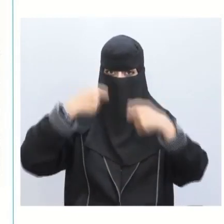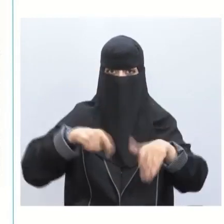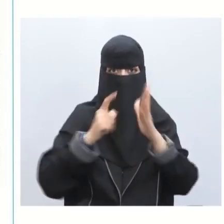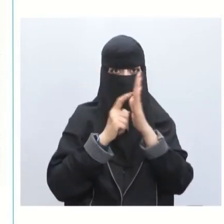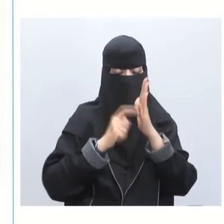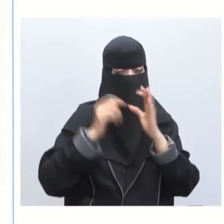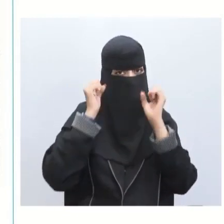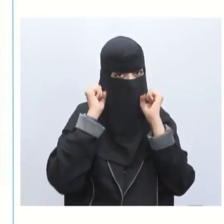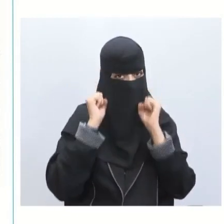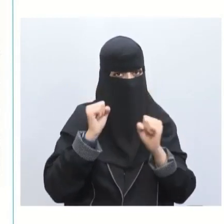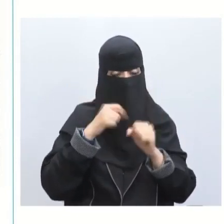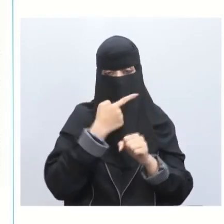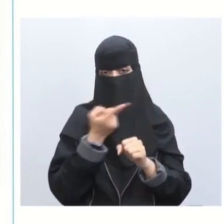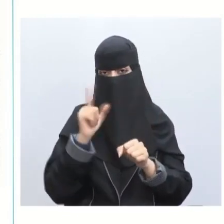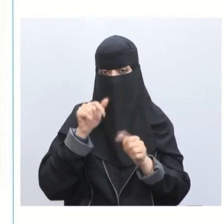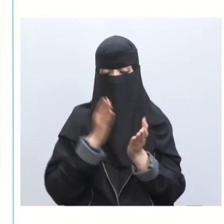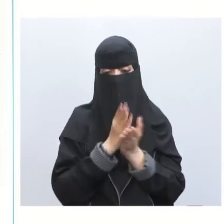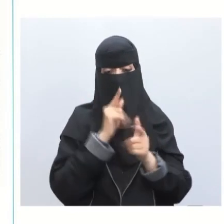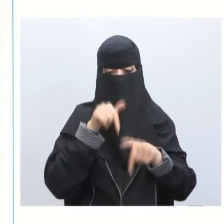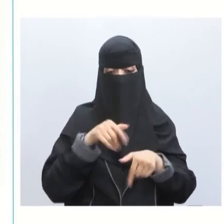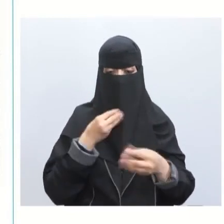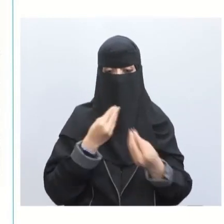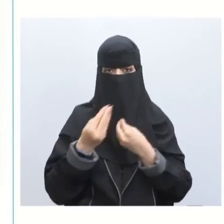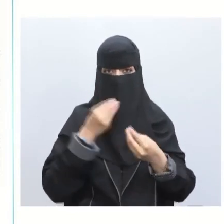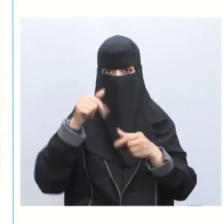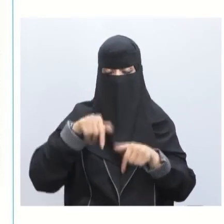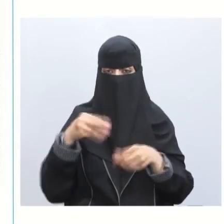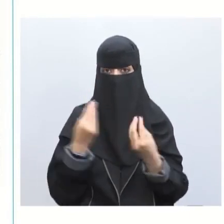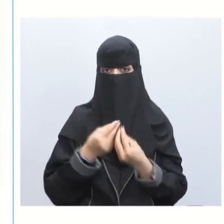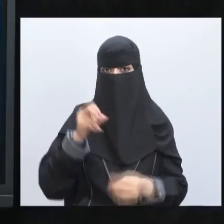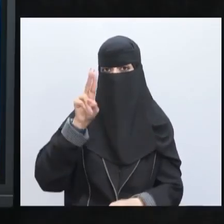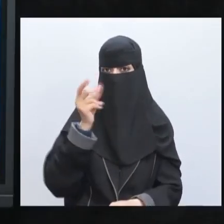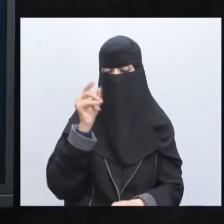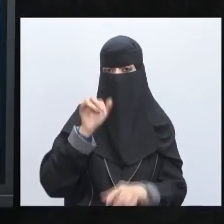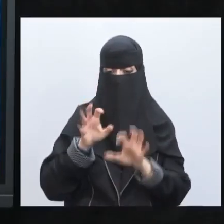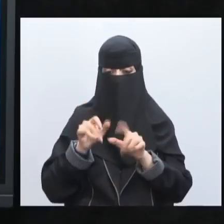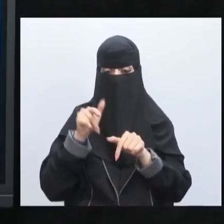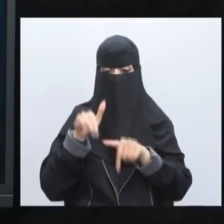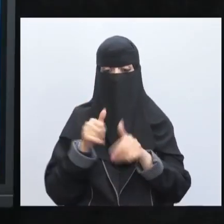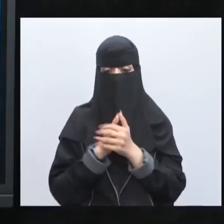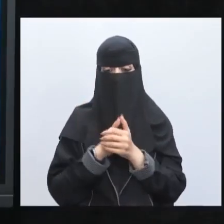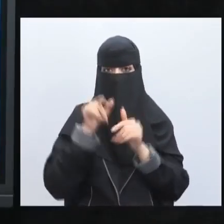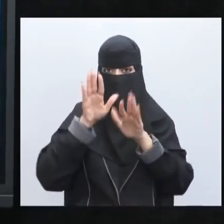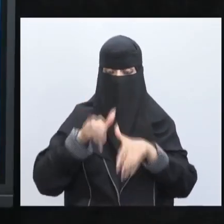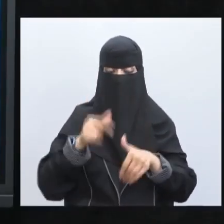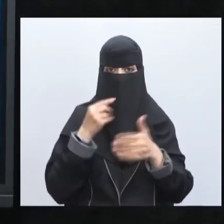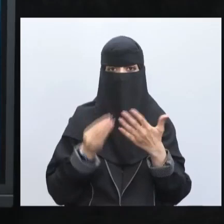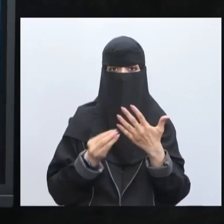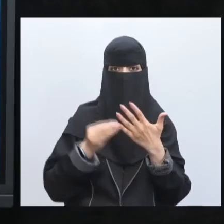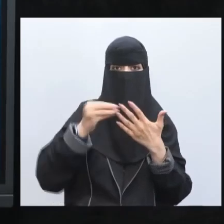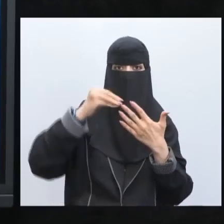الرادعه لجميع اشكاله وللتعامل مع التنمر الالكتروني نتبع